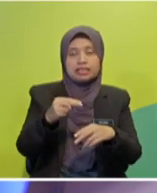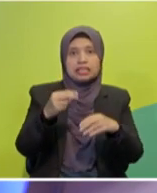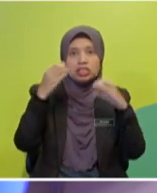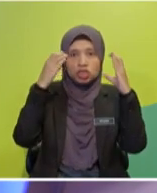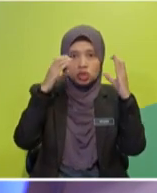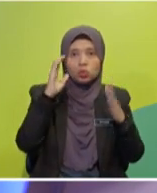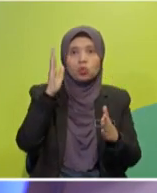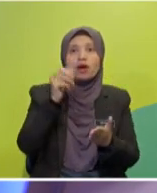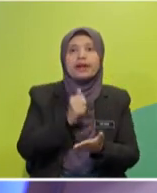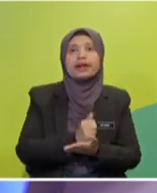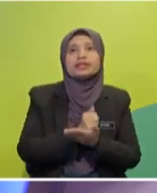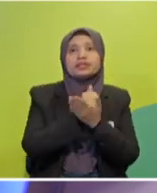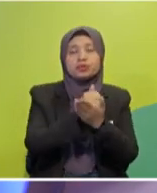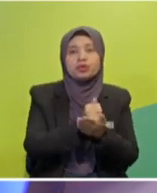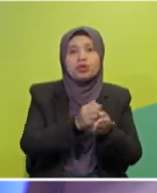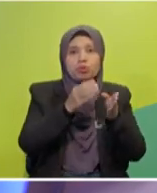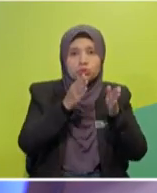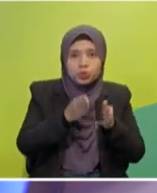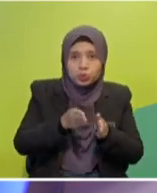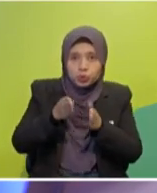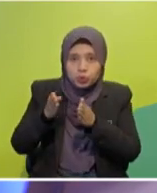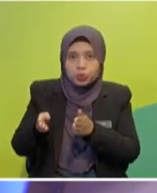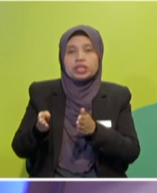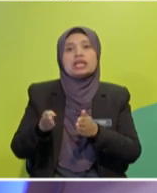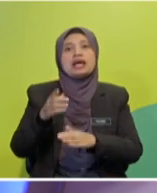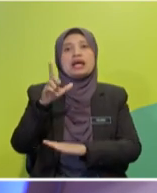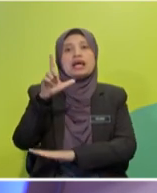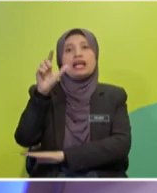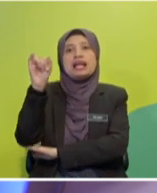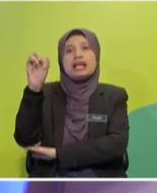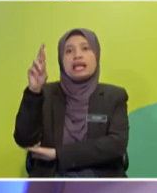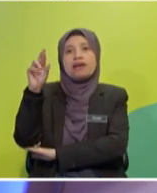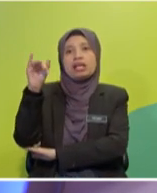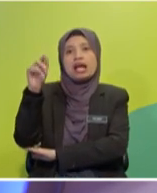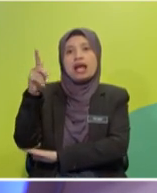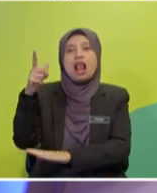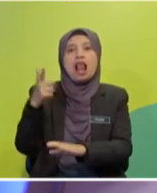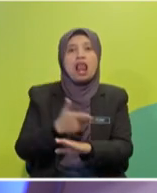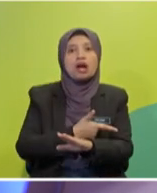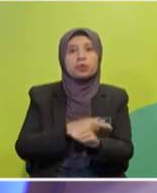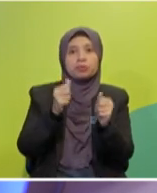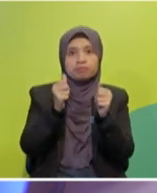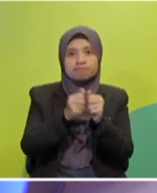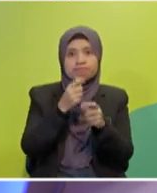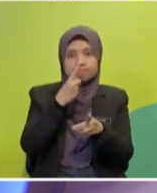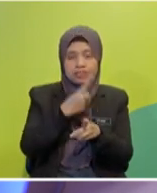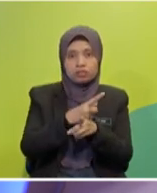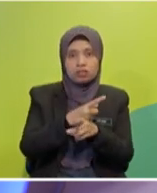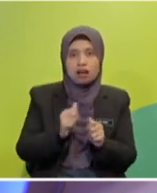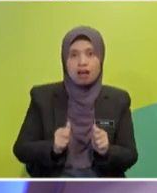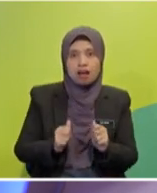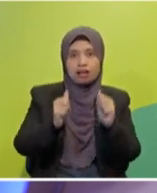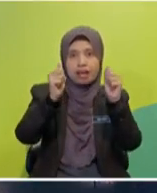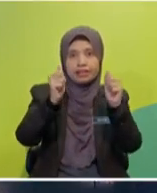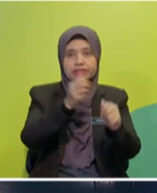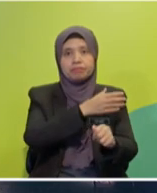untuk susun lirik lagu dengan betul. Baik, Hanif cikgu kena baca. Angkat dan baca lirik lagu tu. Boleh